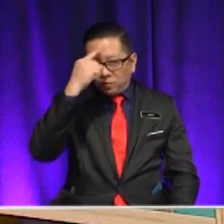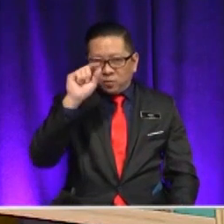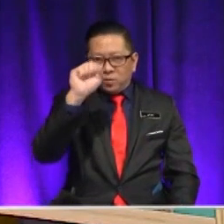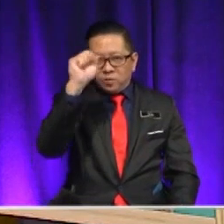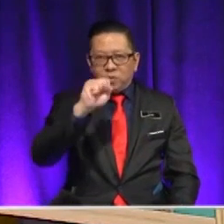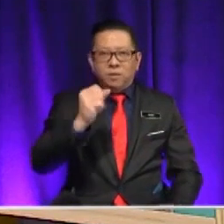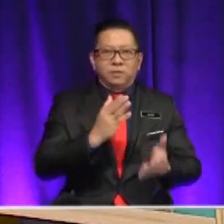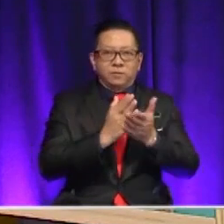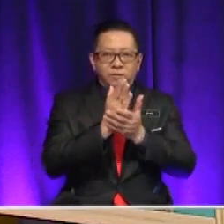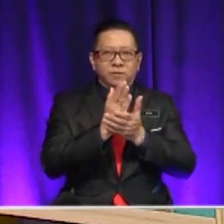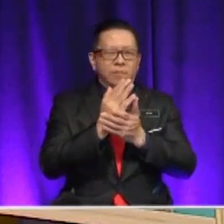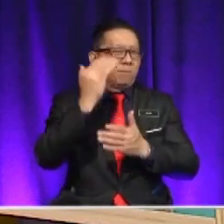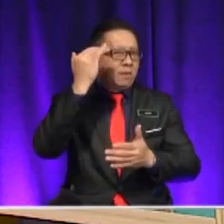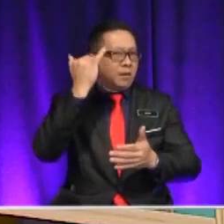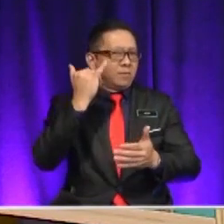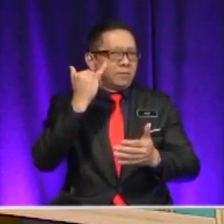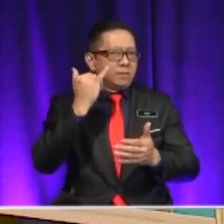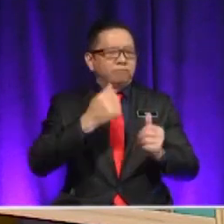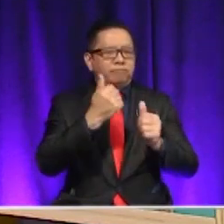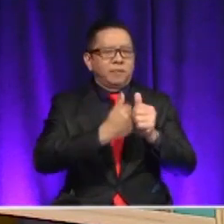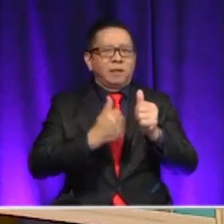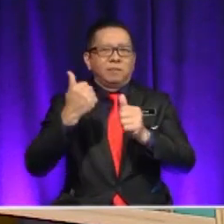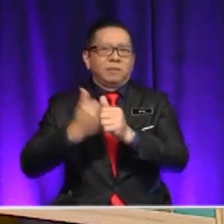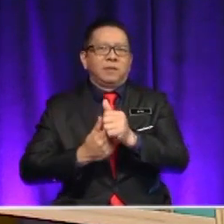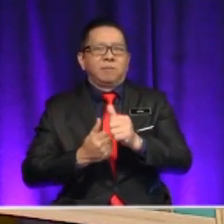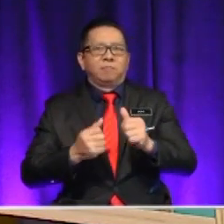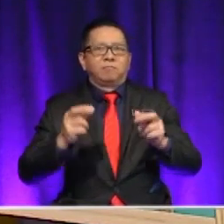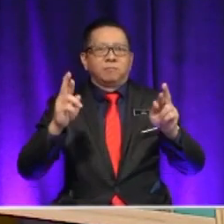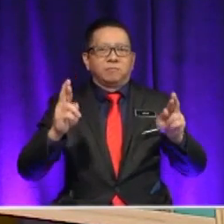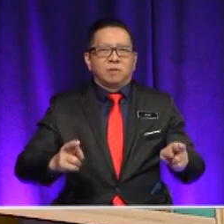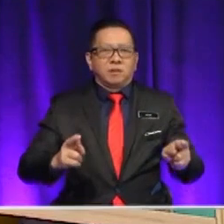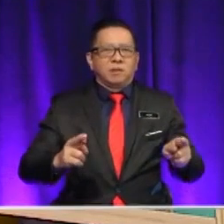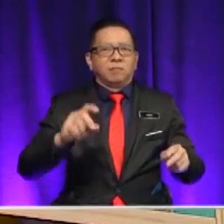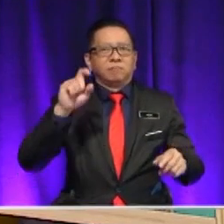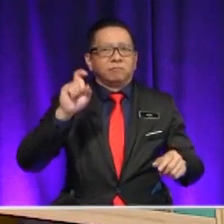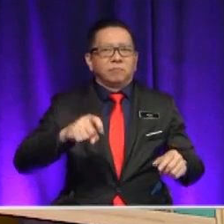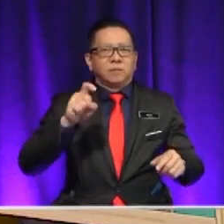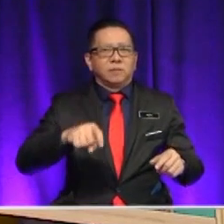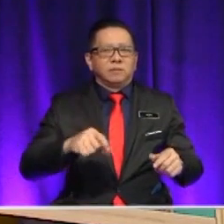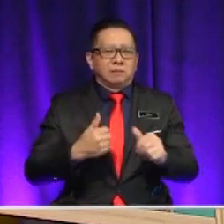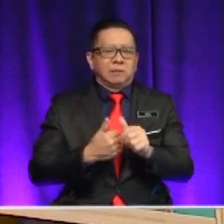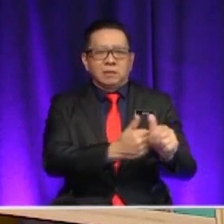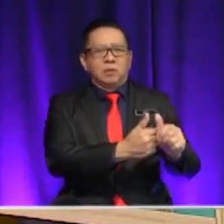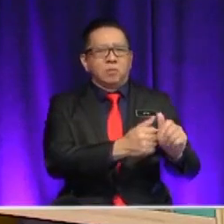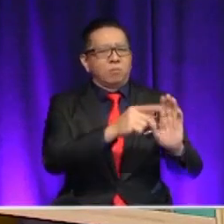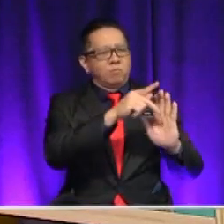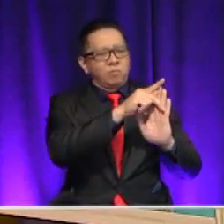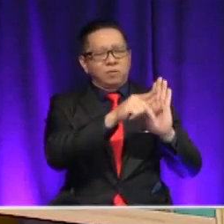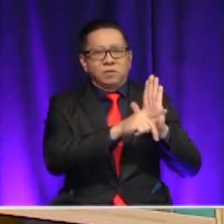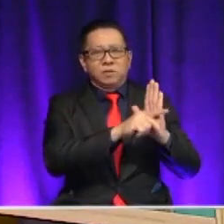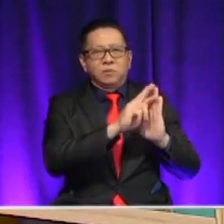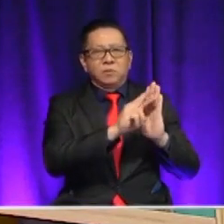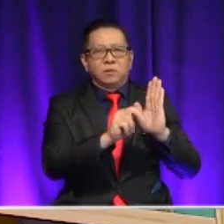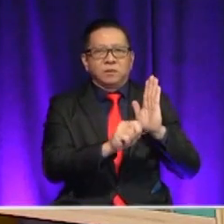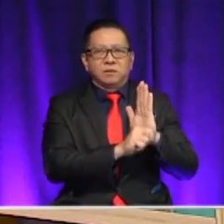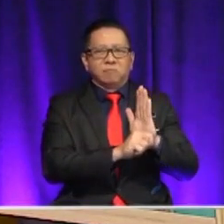seterusnya. Mengapakah setiap warga negara Malaysia perlu mengamalkan prinsip rukun negara? Kenapa